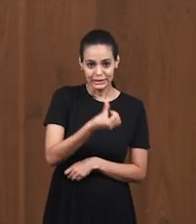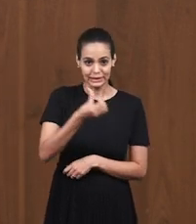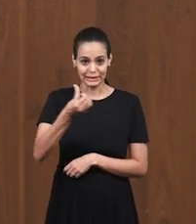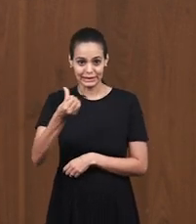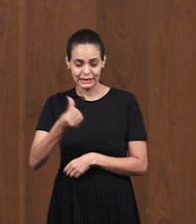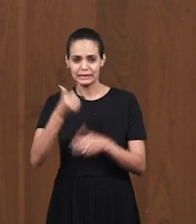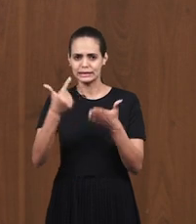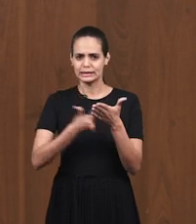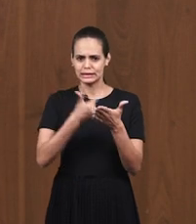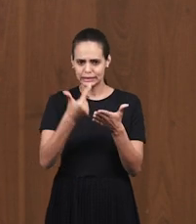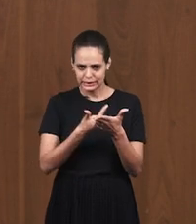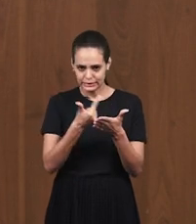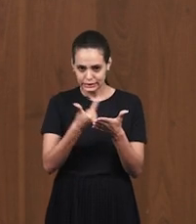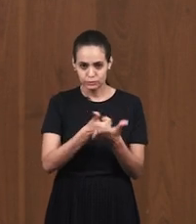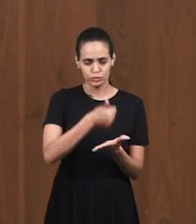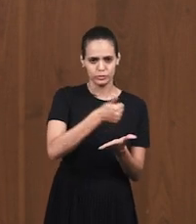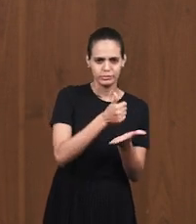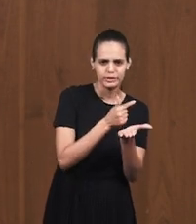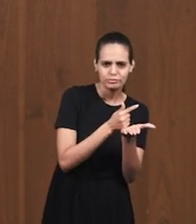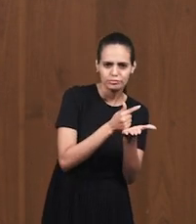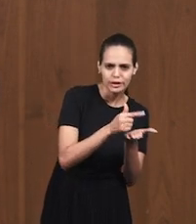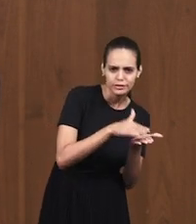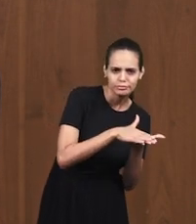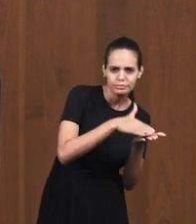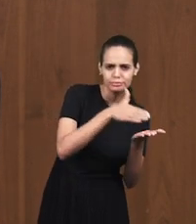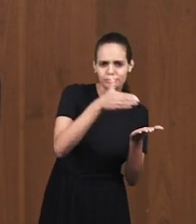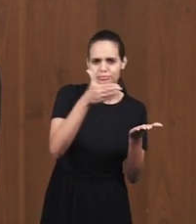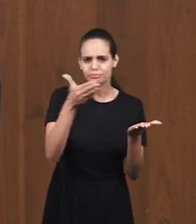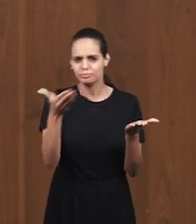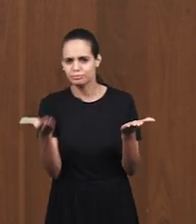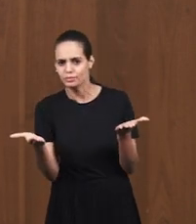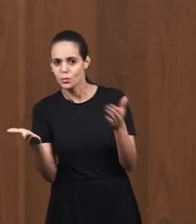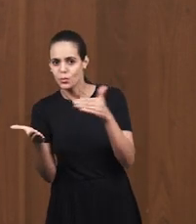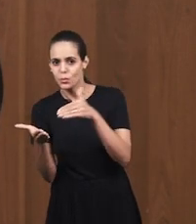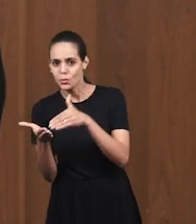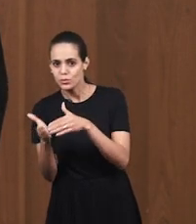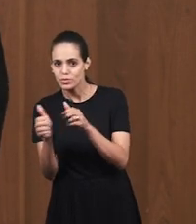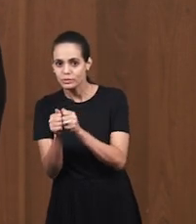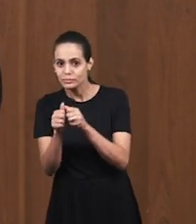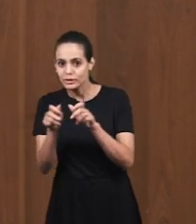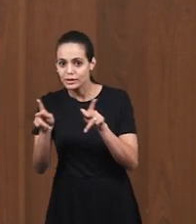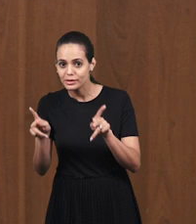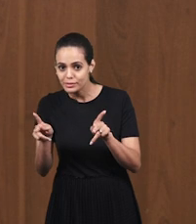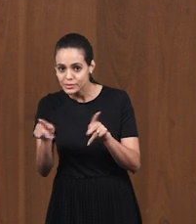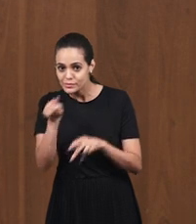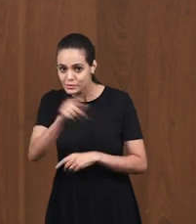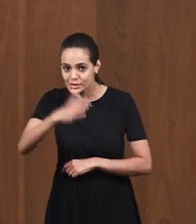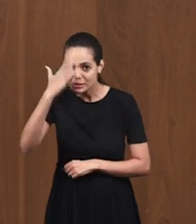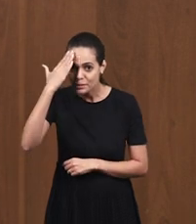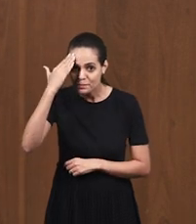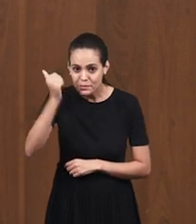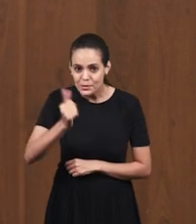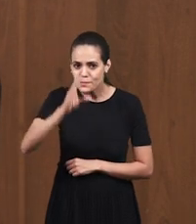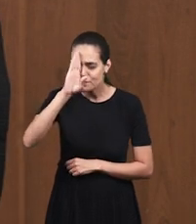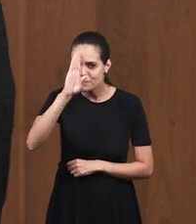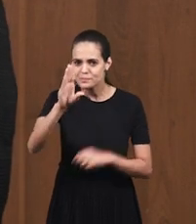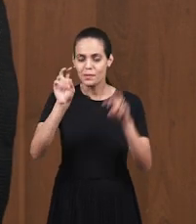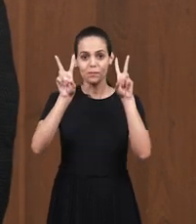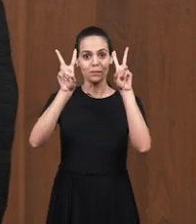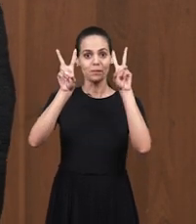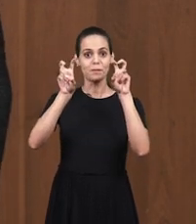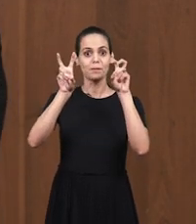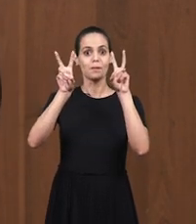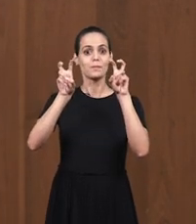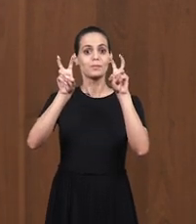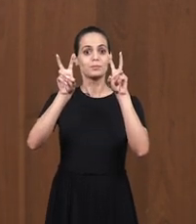книжек. Первая называется «Бытие», последнее – «Откровение». А вы знаете, что основная тема Библии, она